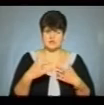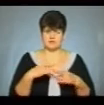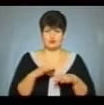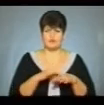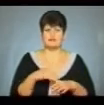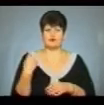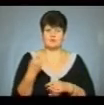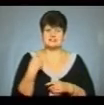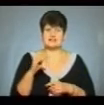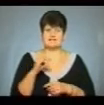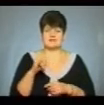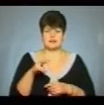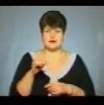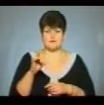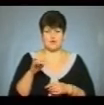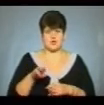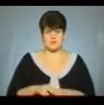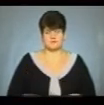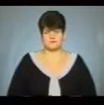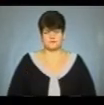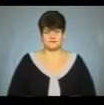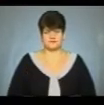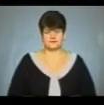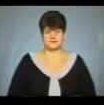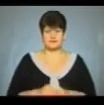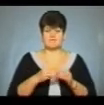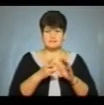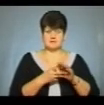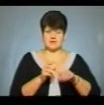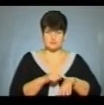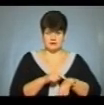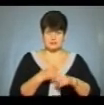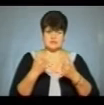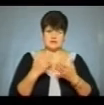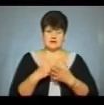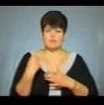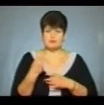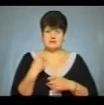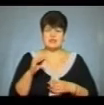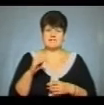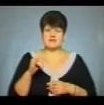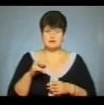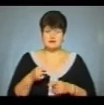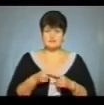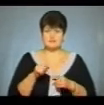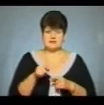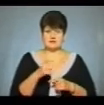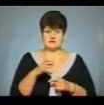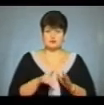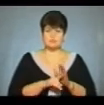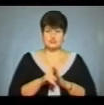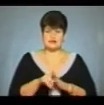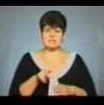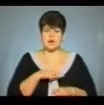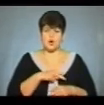З подробицями конкурсу Ірина Терлюк. 17-та година, ми знаходимося в обласній філармонії. У ці хвилини тут розпочинається